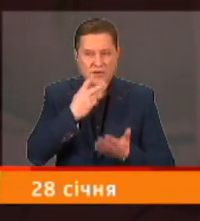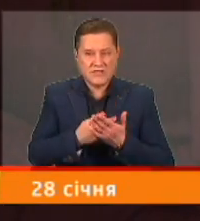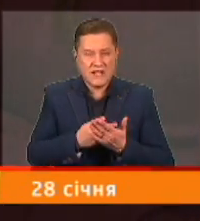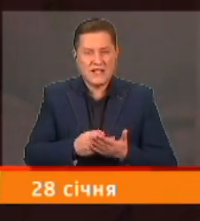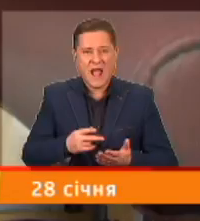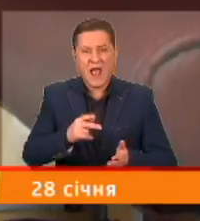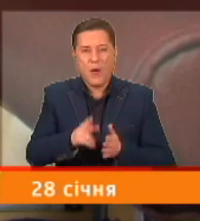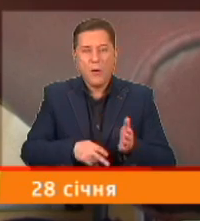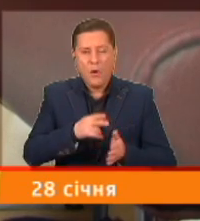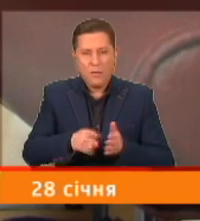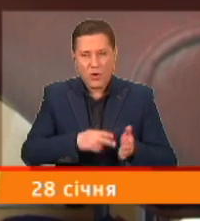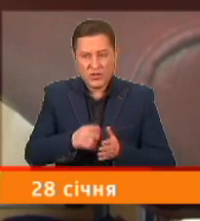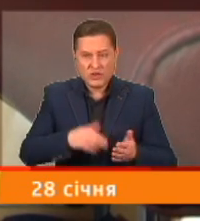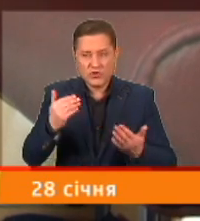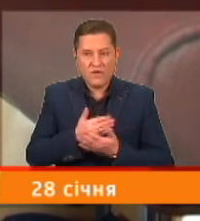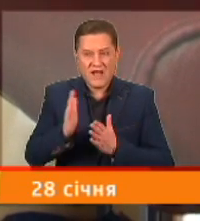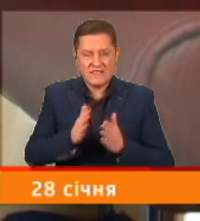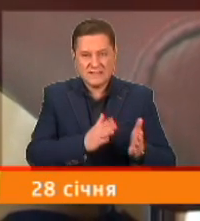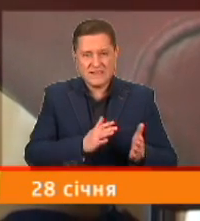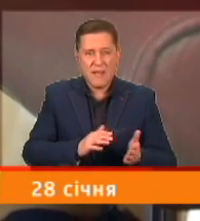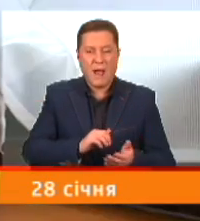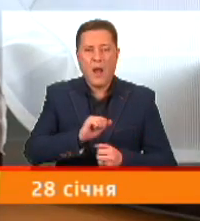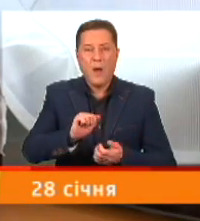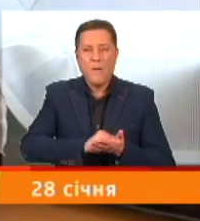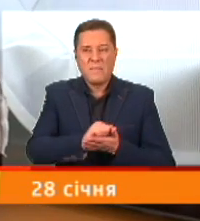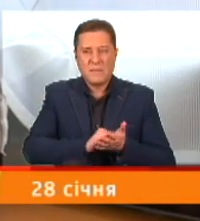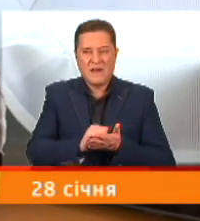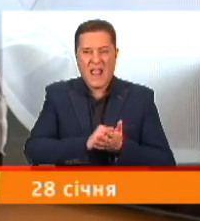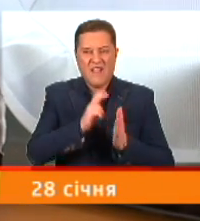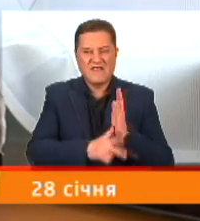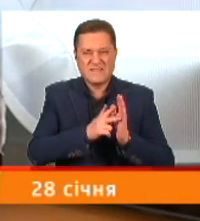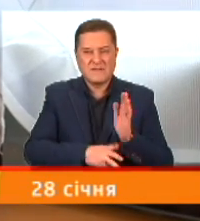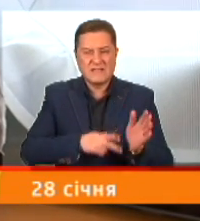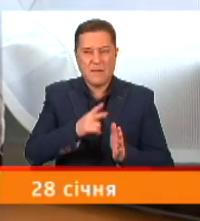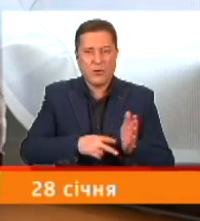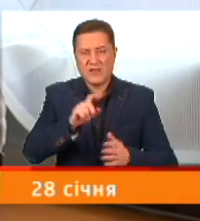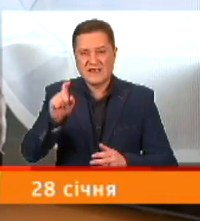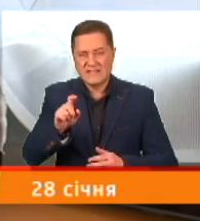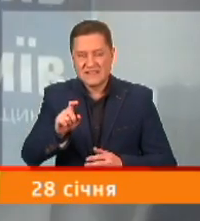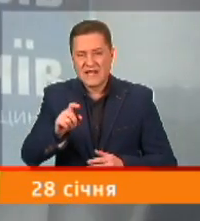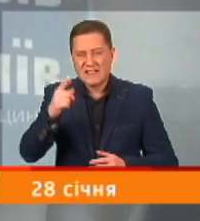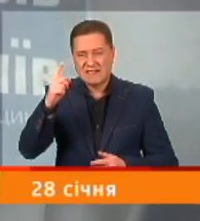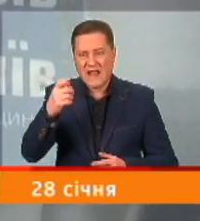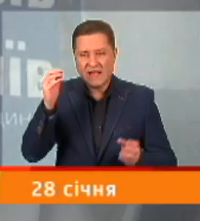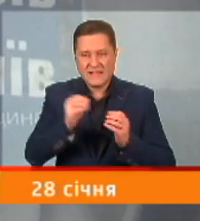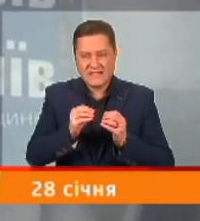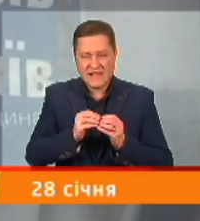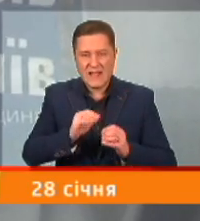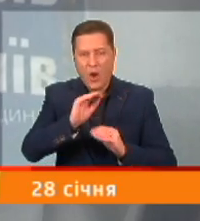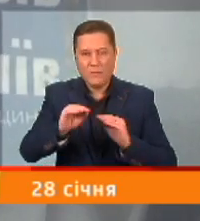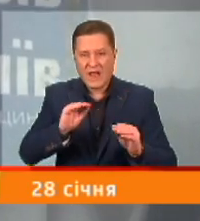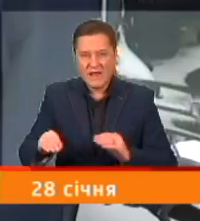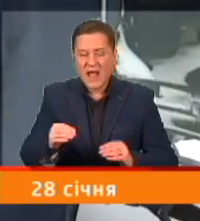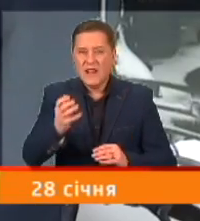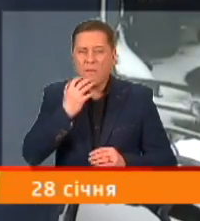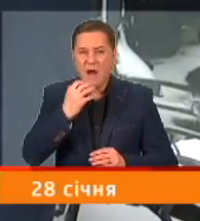нашої подорожі. Каже, нова система прибирання діє у 80 потягах зі 110. Обладнати парогенераторами